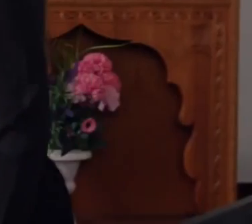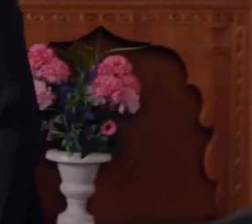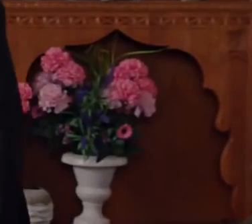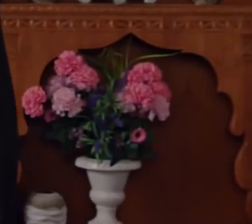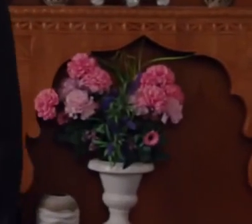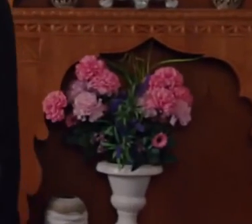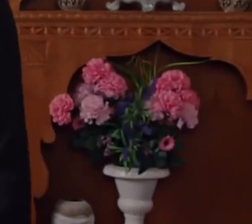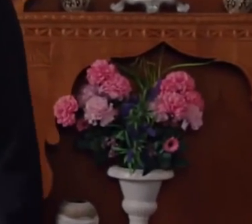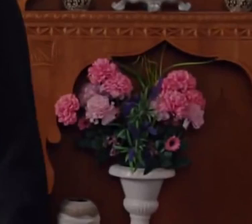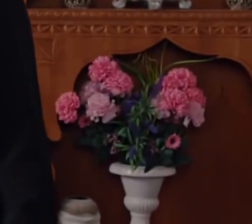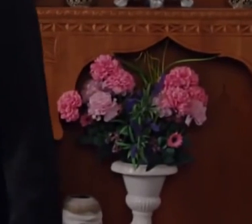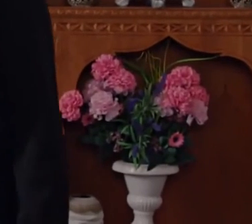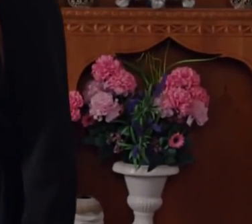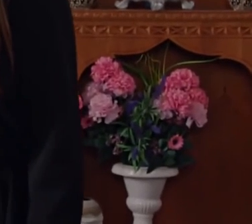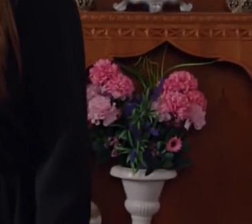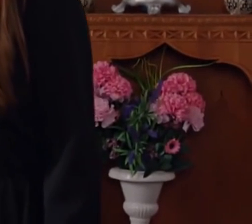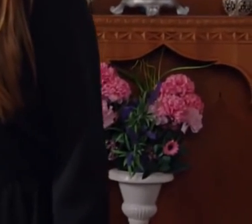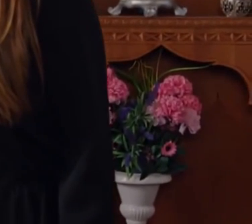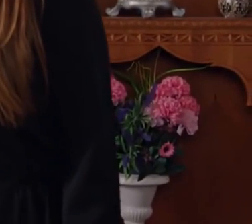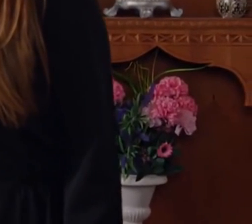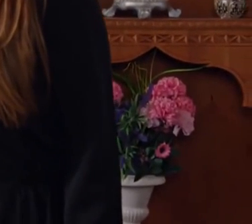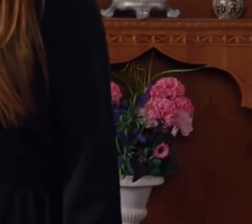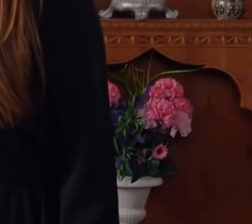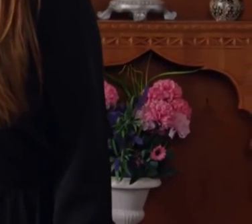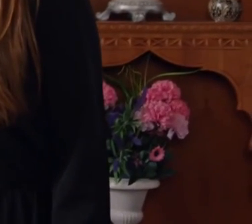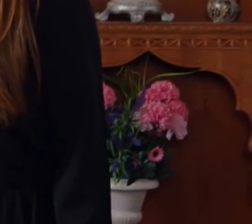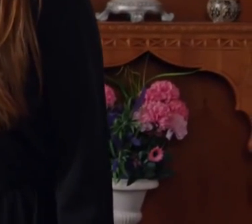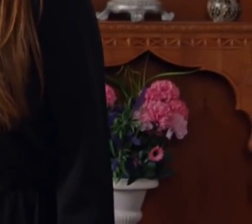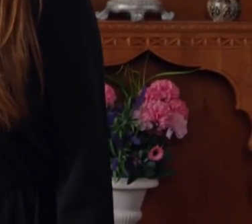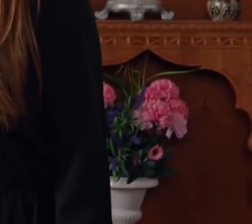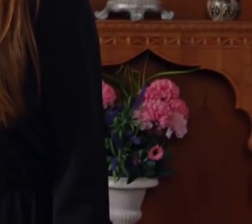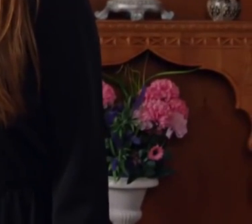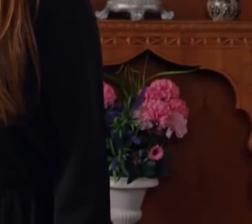Nefes nefese kalmış halde odasına gelen Alev çalışma masasında durdu.